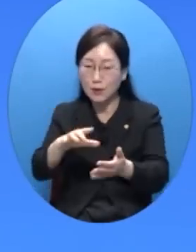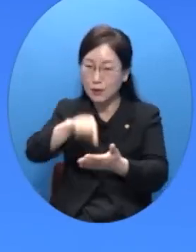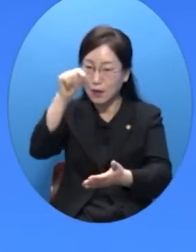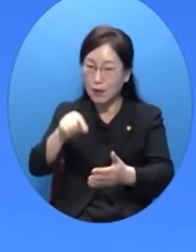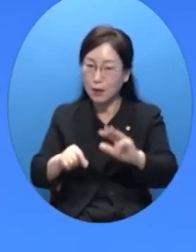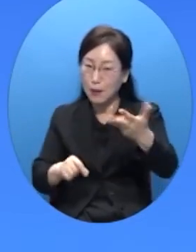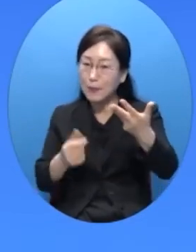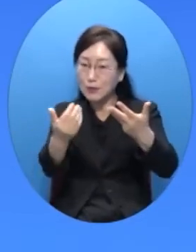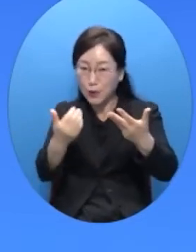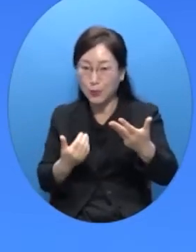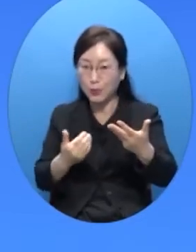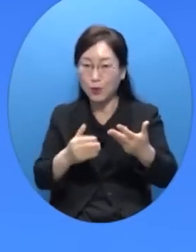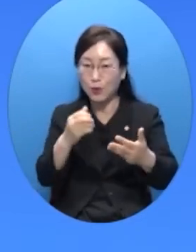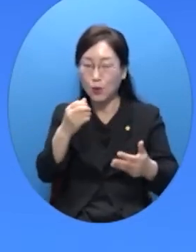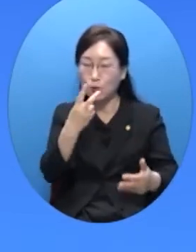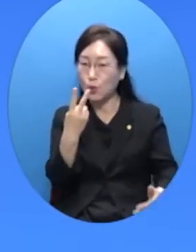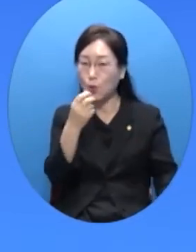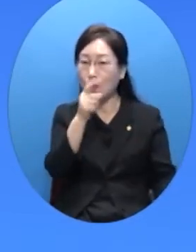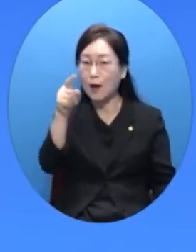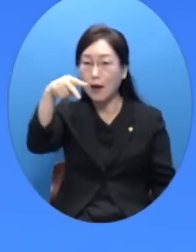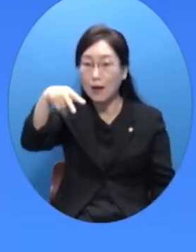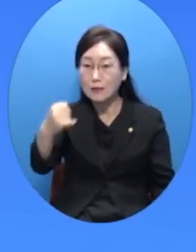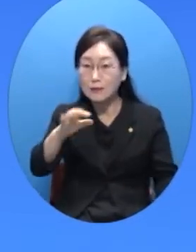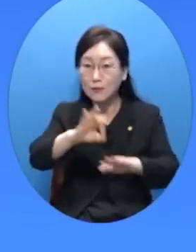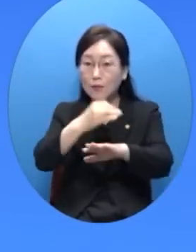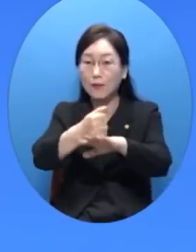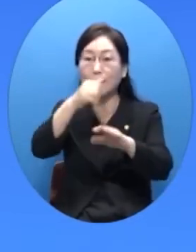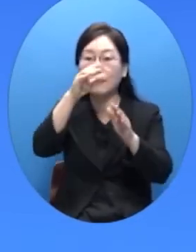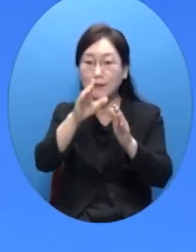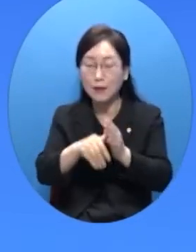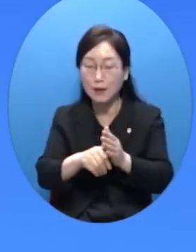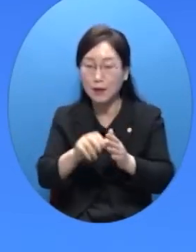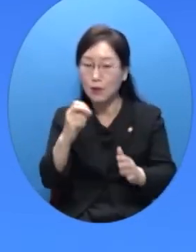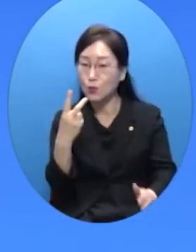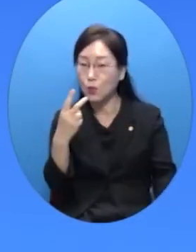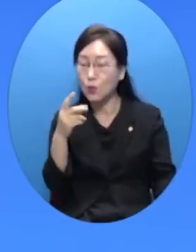요아스 왕 때 요엘 선지자가